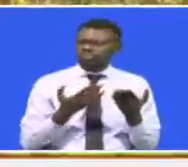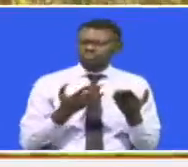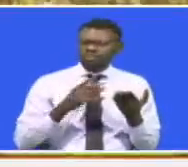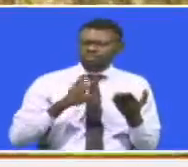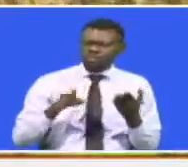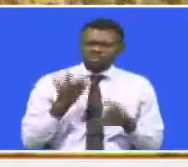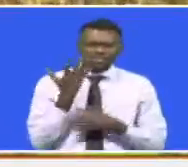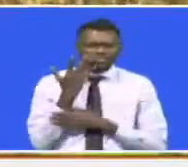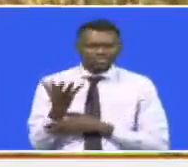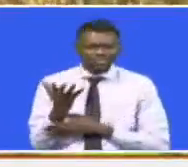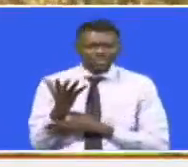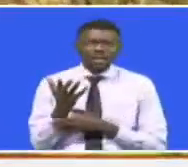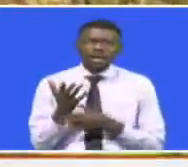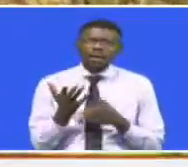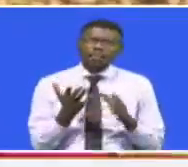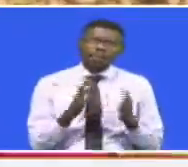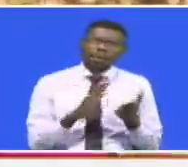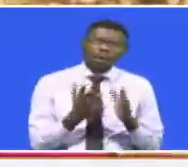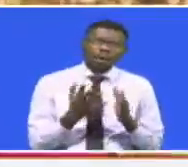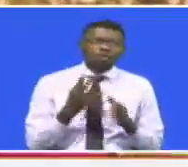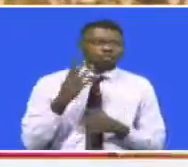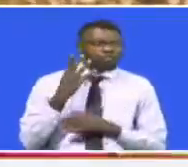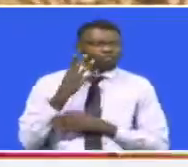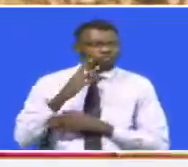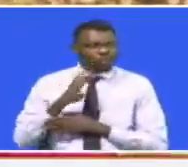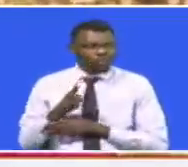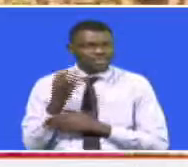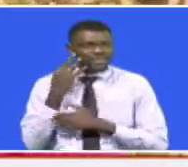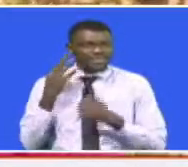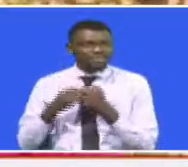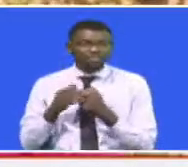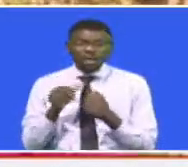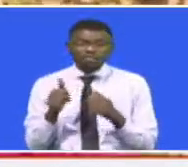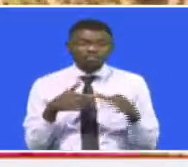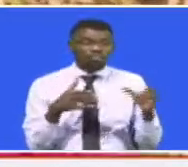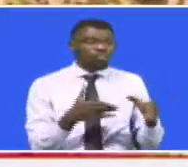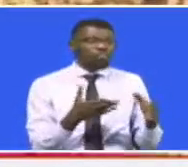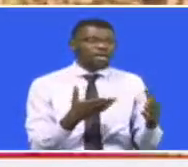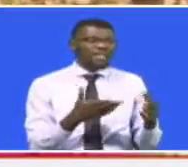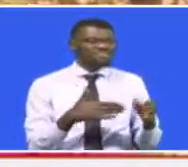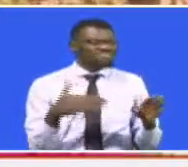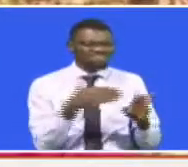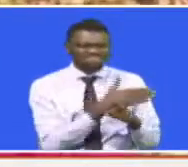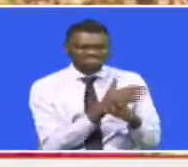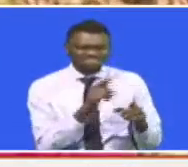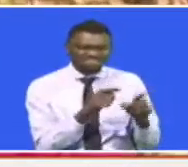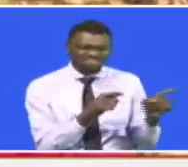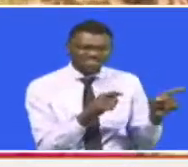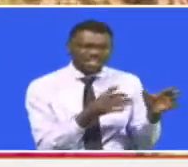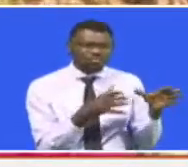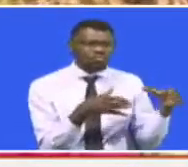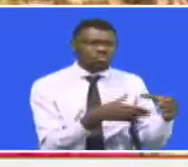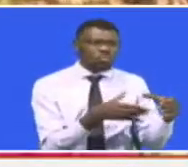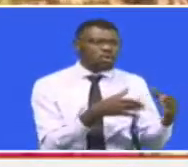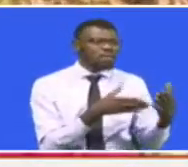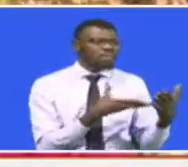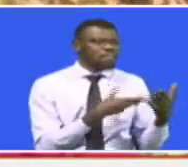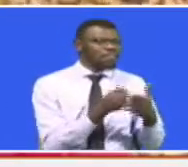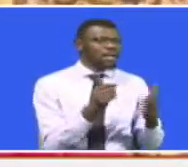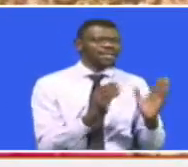and 4,800 shillings. Wale middlemen wanunua mahindi kwa hali ya juu na